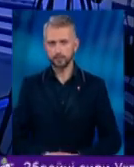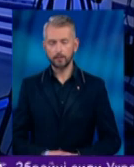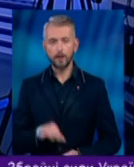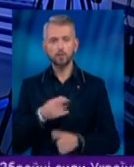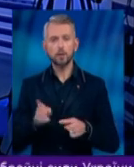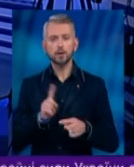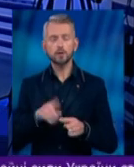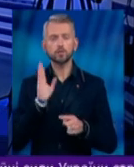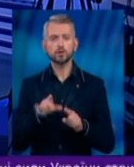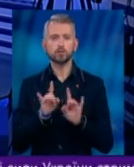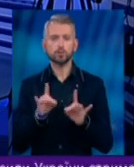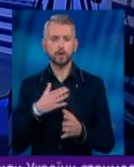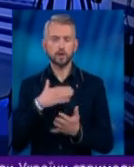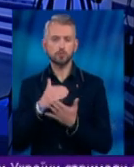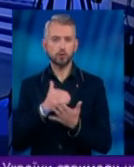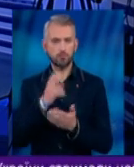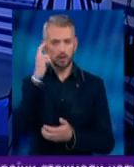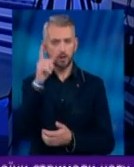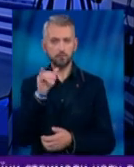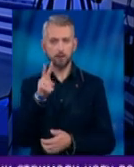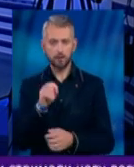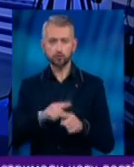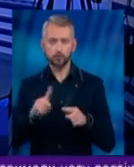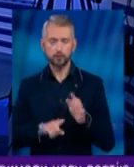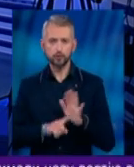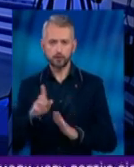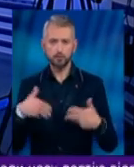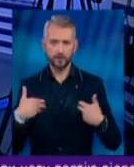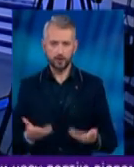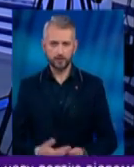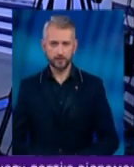Про все це піде мова у програмі «Київ Лайф». За мить розпочинаємо. Вітаю вас.